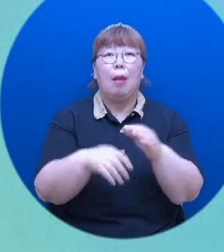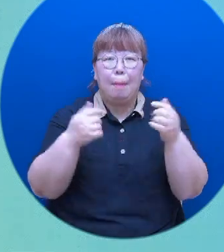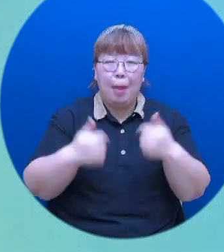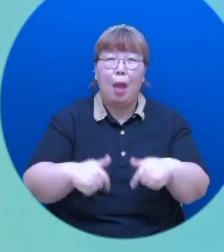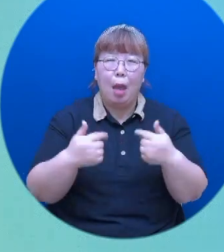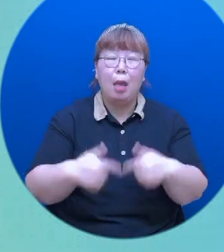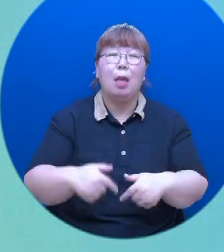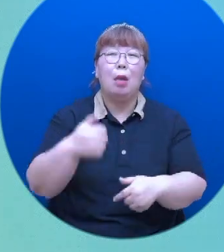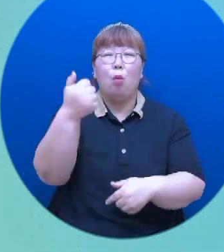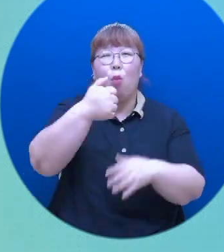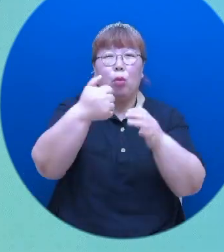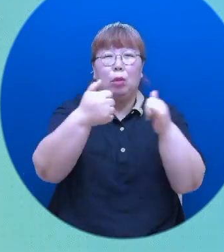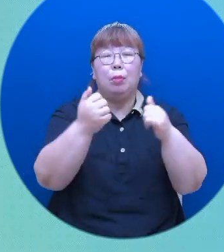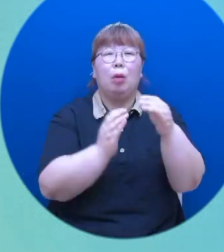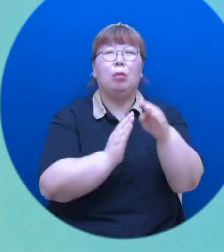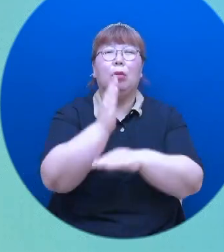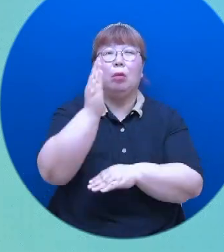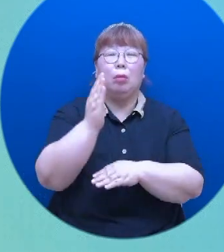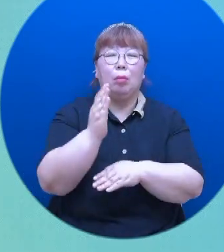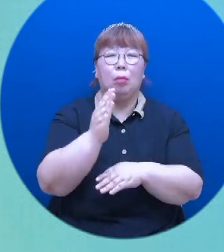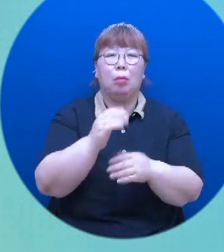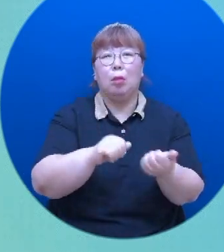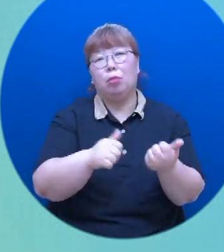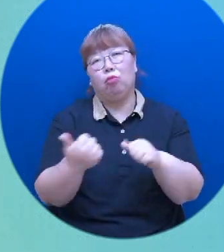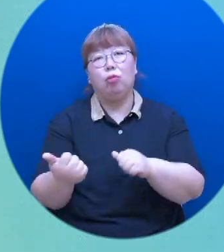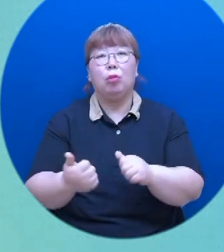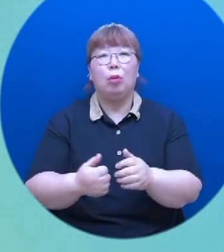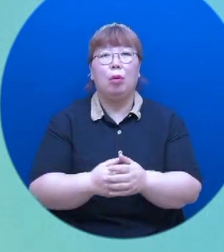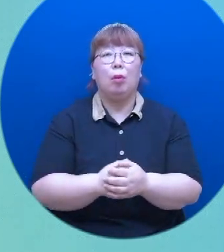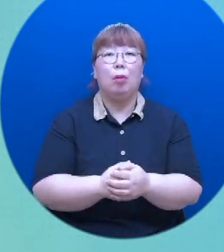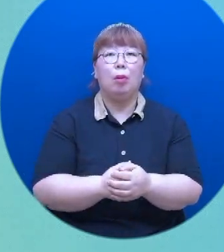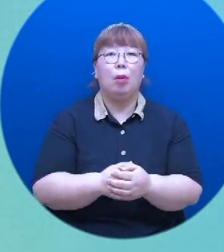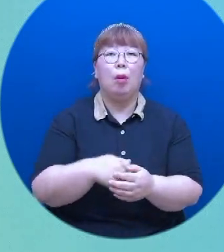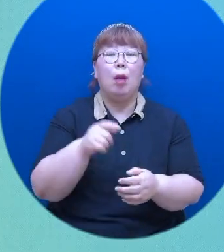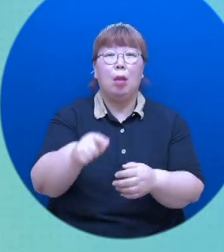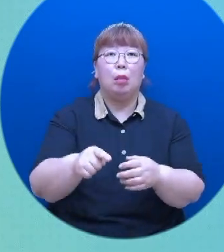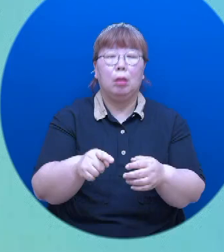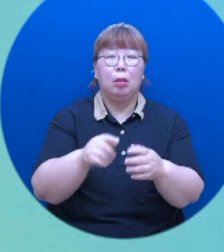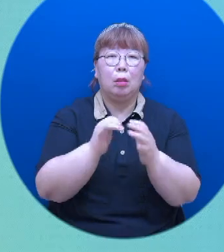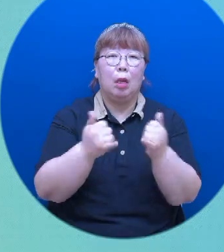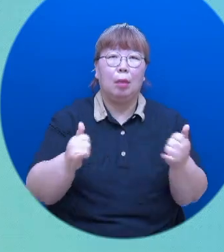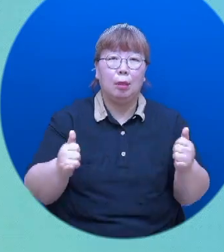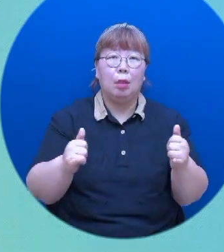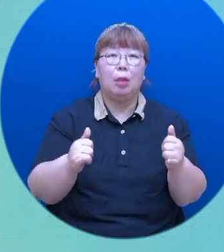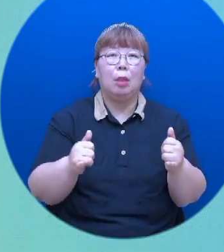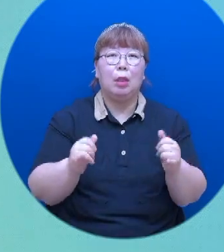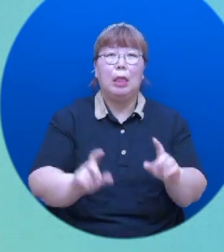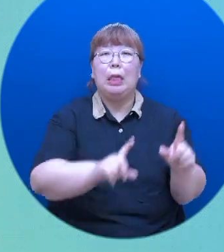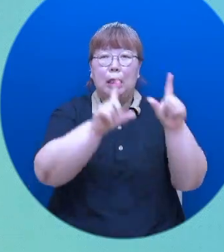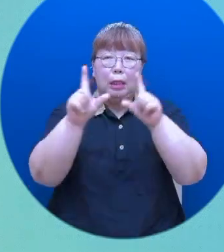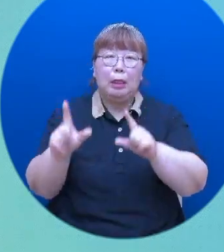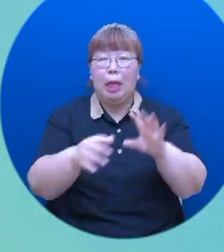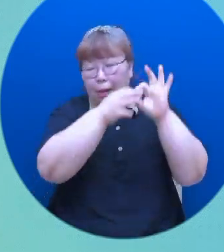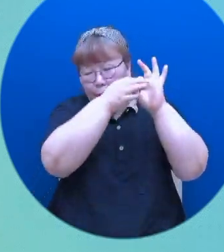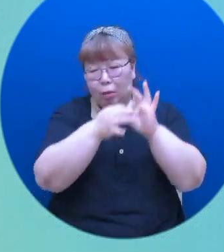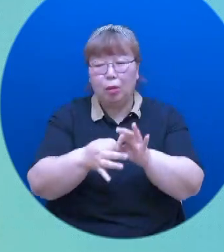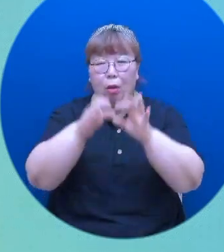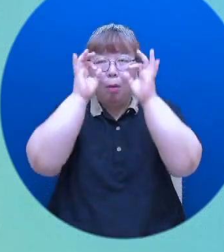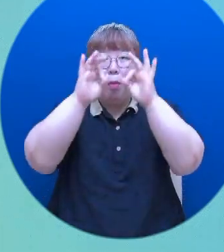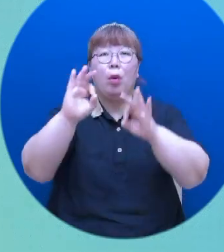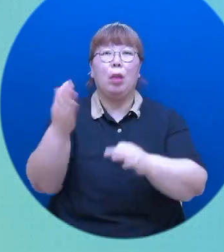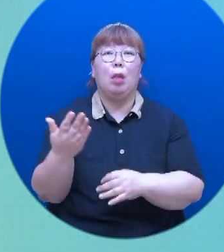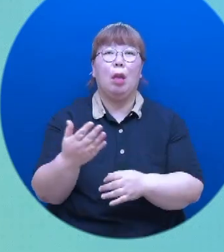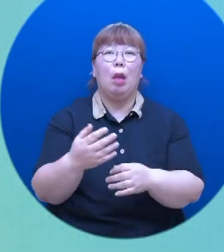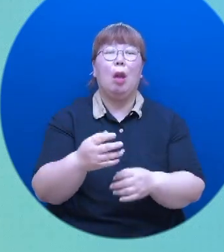안팎이 죽어가요. 이것을 그들은 삶의 현장에서 눈으로 본 거예요. 그리고 오로지